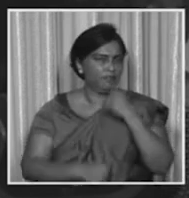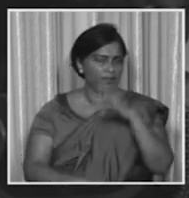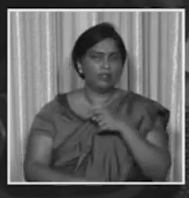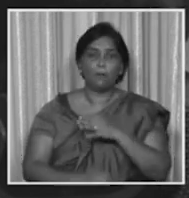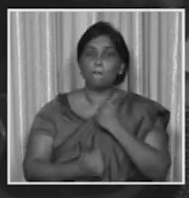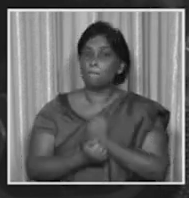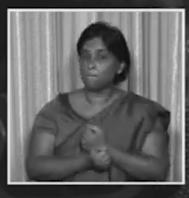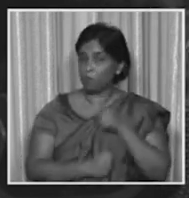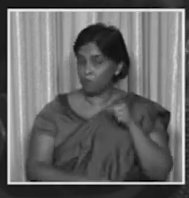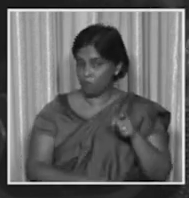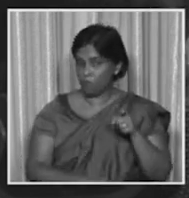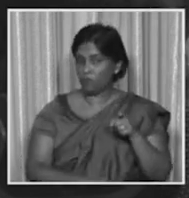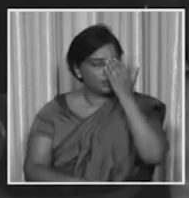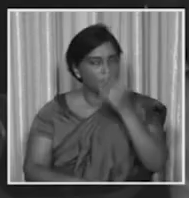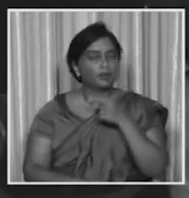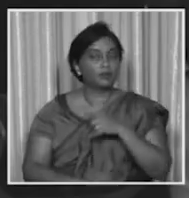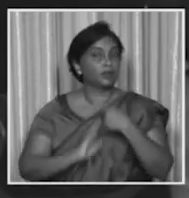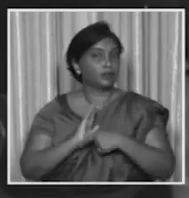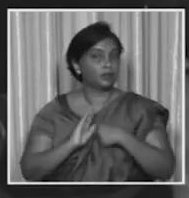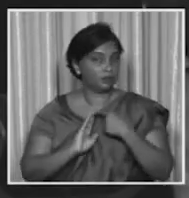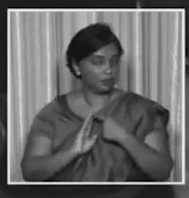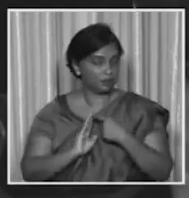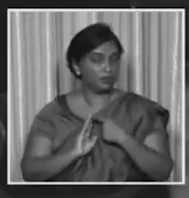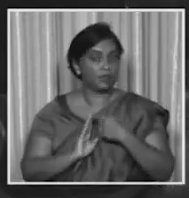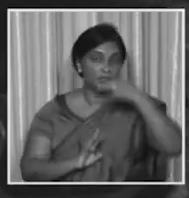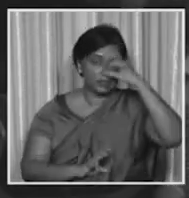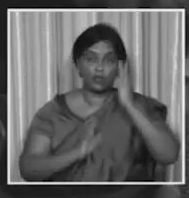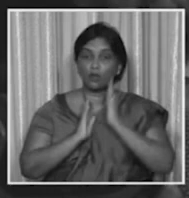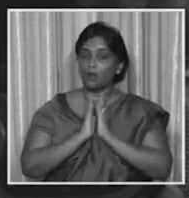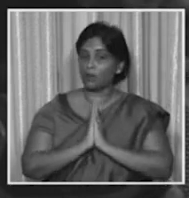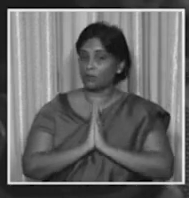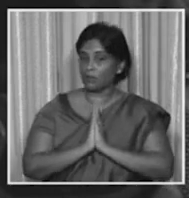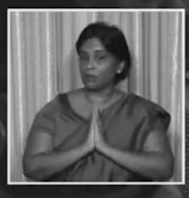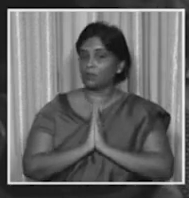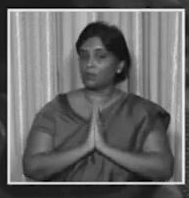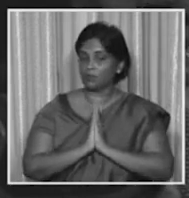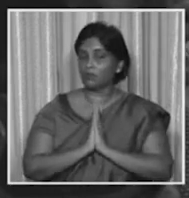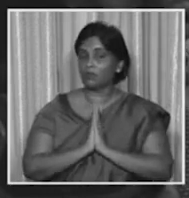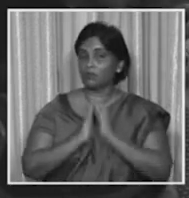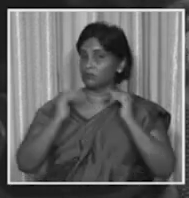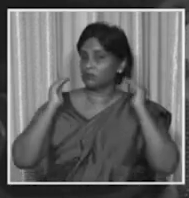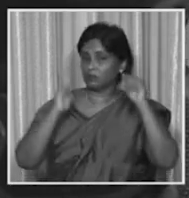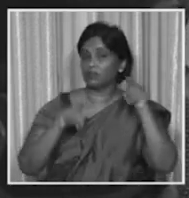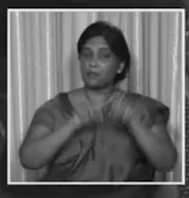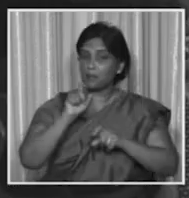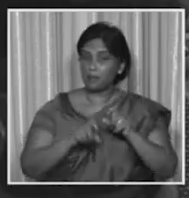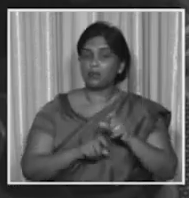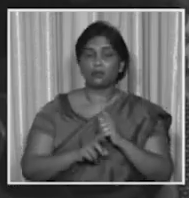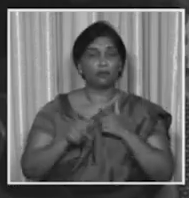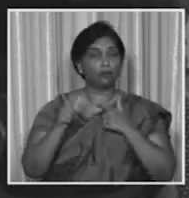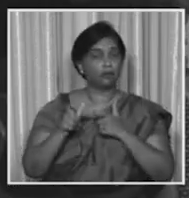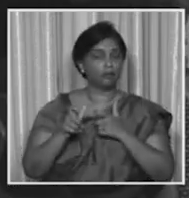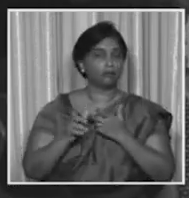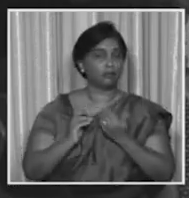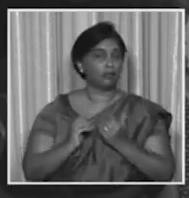அட்டூழியங்கள் அடக்குமுறைகள் வெளிவந்திருந்த ஒரு சூழலிலே இந்த சிங்கள பௌத்த மேலாதிக்க போக்கின் காரணமாகத்தான் இந்த நாட்டிலே தமிழிளைஞர்கள் ஆயுதம் ஏந்தினார்கள். போராட்டம்